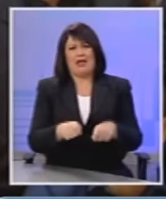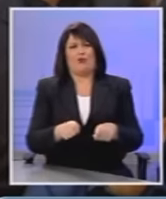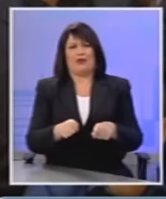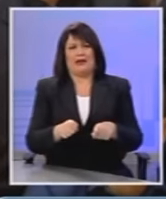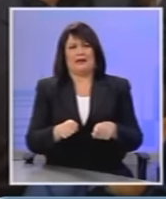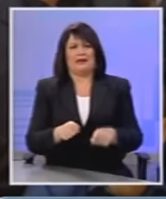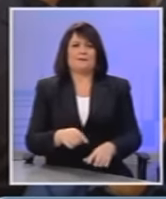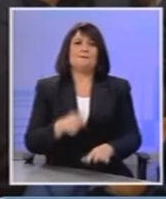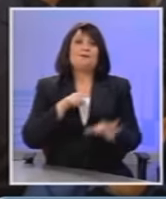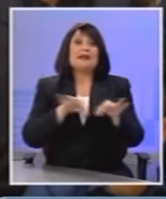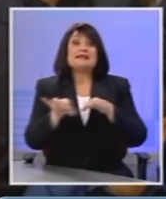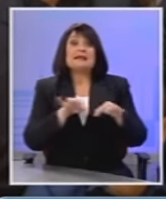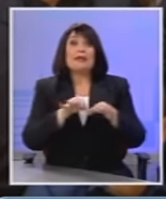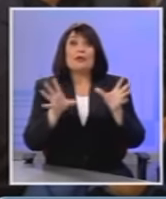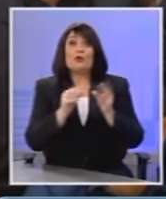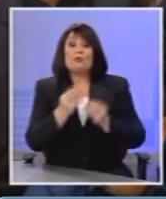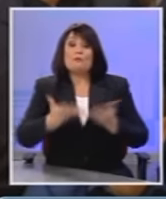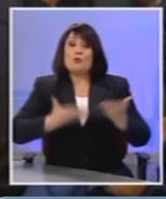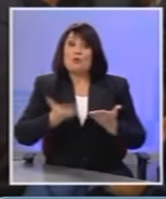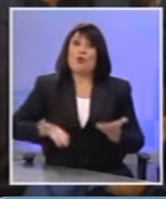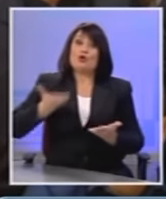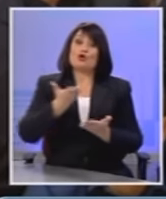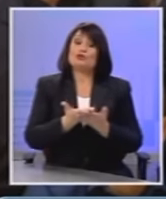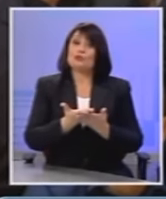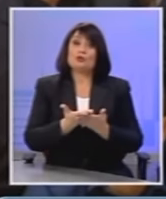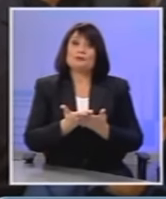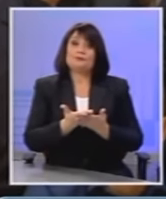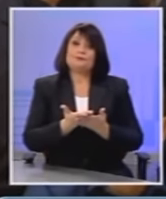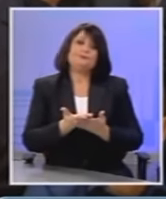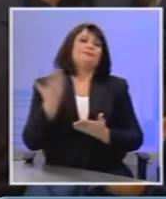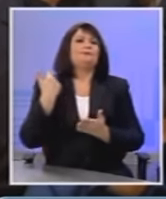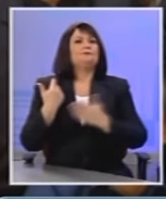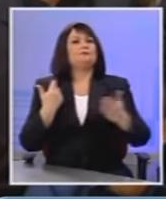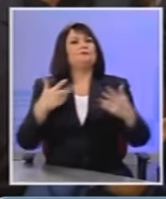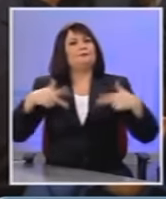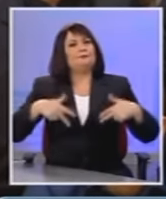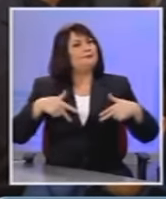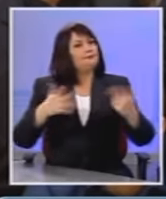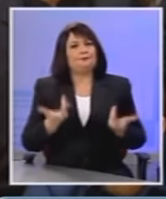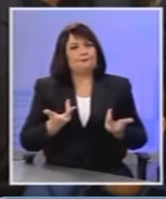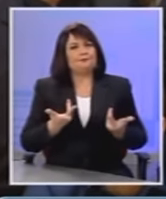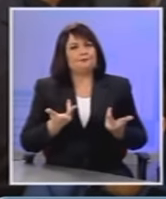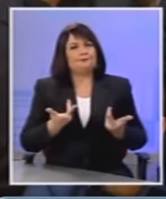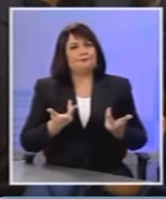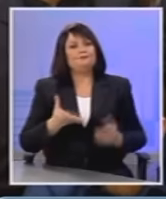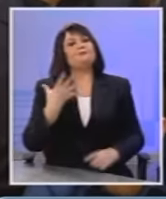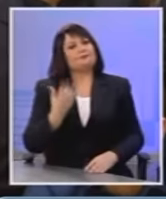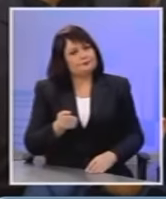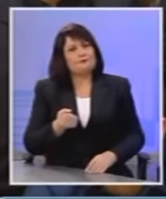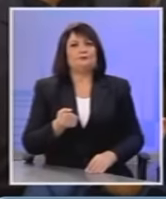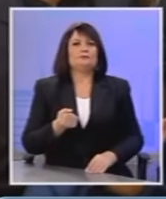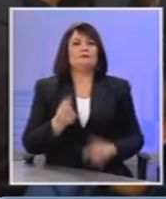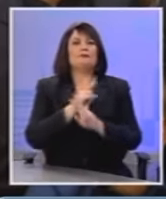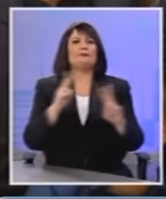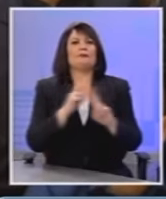και με βάση το σχέδιο αυτό του προϋπολογισμού που κατατέθηκε στη Βουλή από την αριστερή σας κυβέρνηση, έχουμε να κάνουμε, είναι